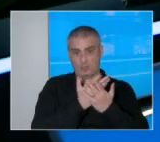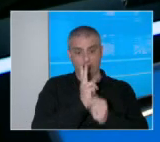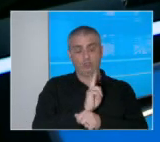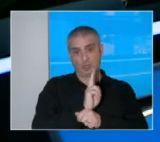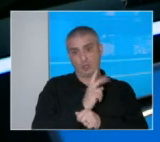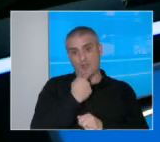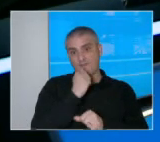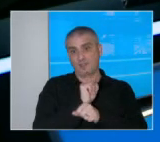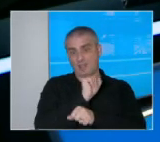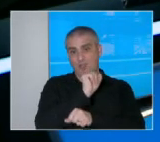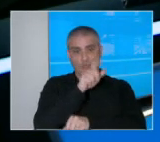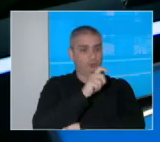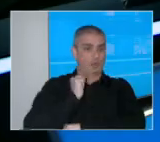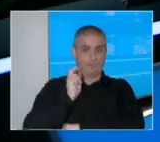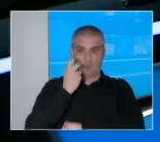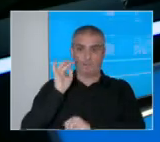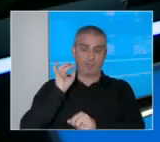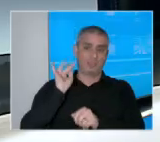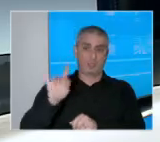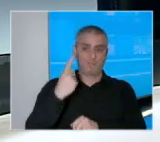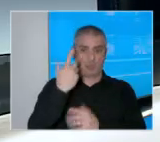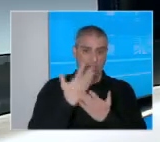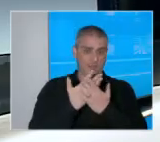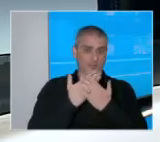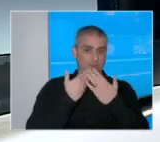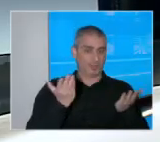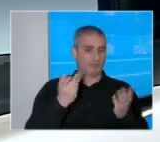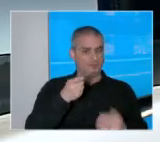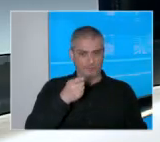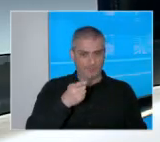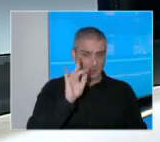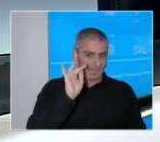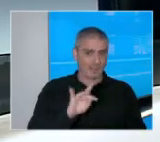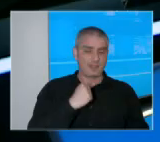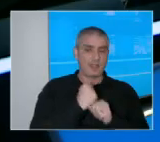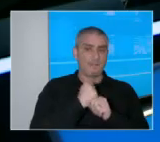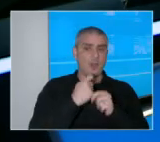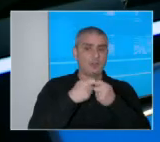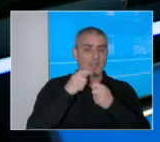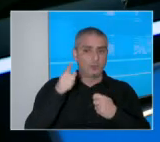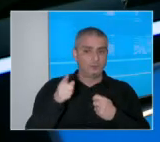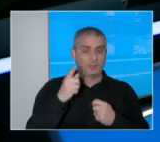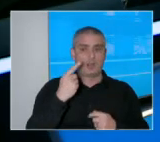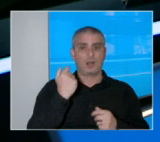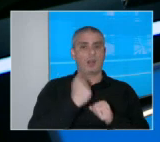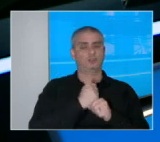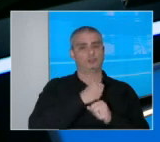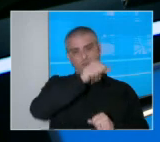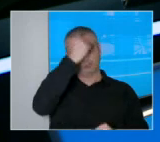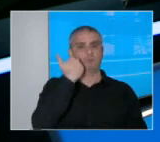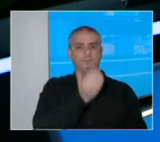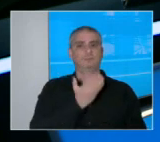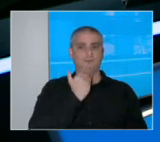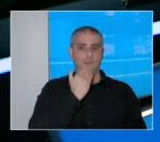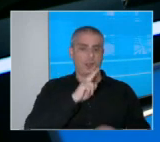שקריות על פי טענות אנשי מילואים שגם תבעו את אחד העדים שנחשף. האם אתה מגנה את פעילות הארגון הזה להוציא את דיבתה של